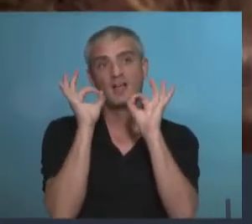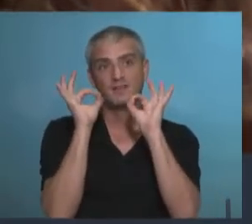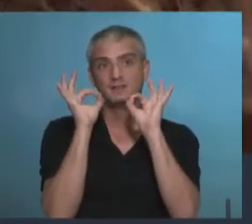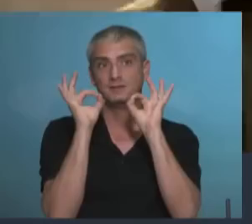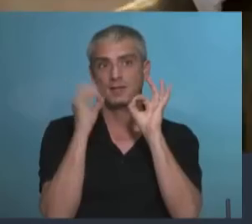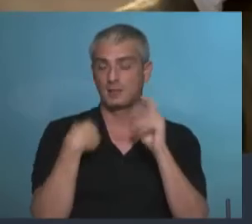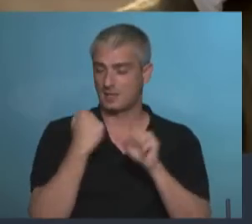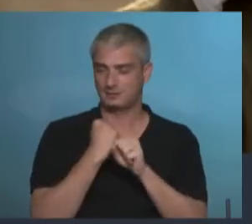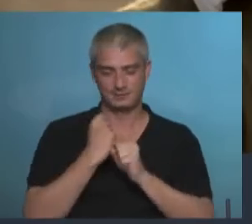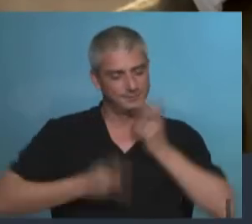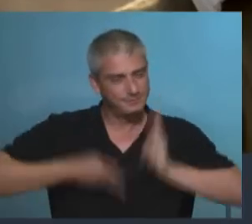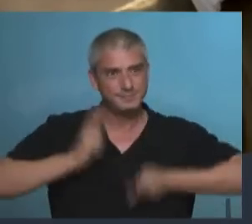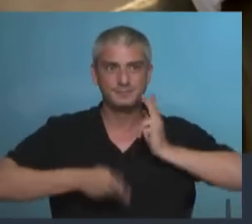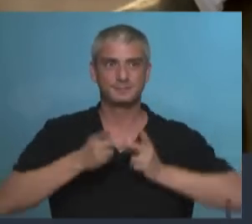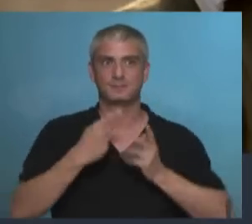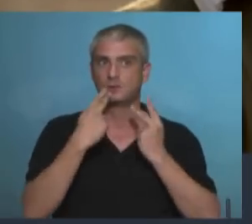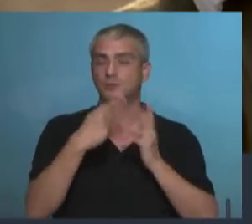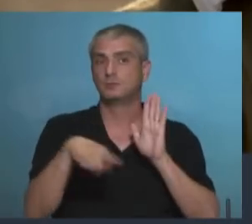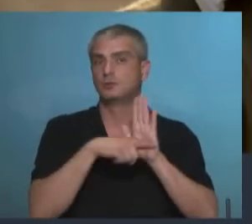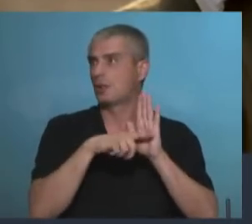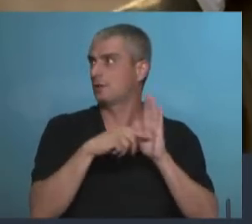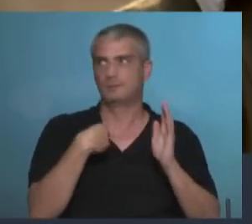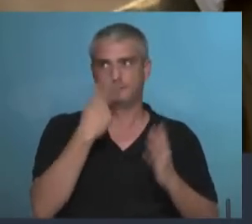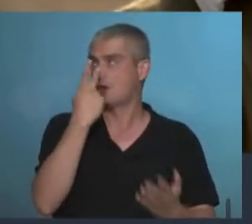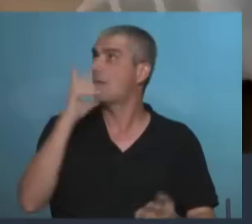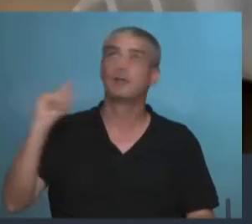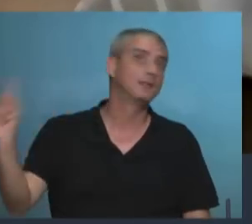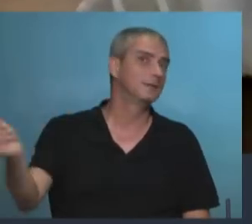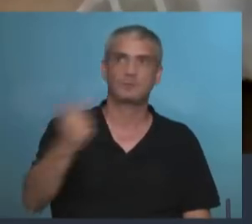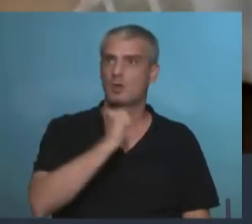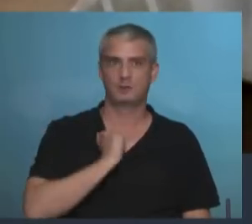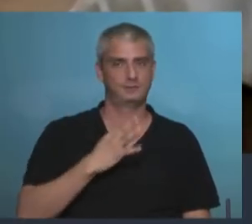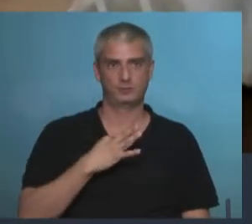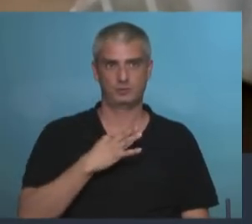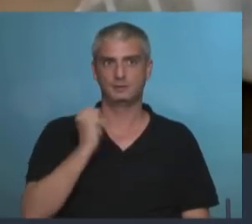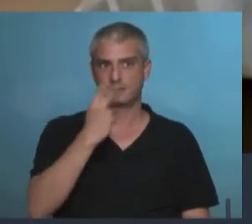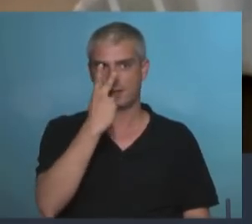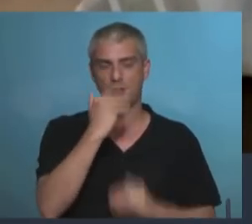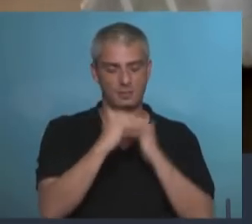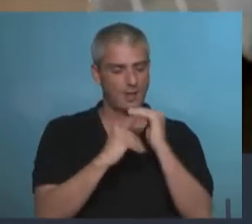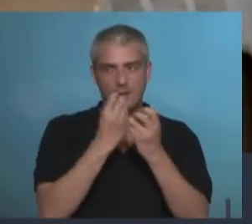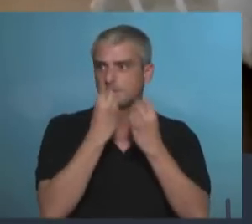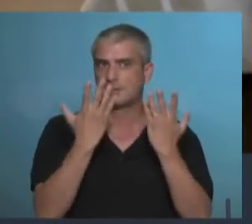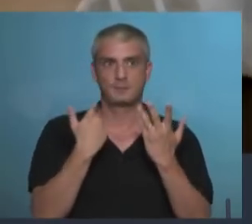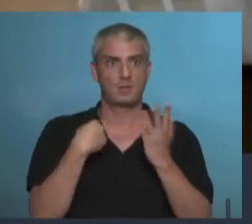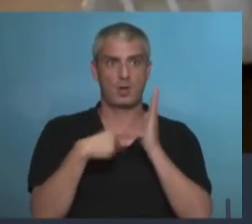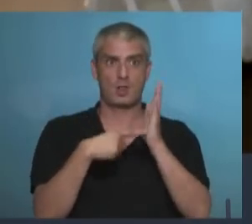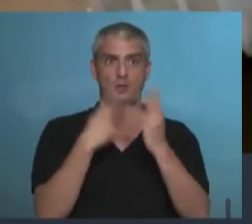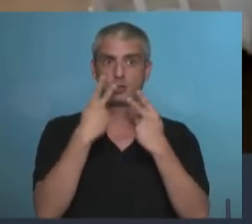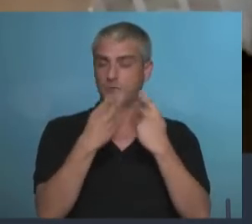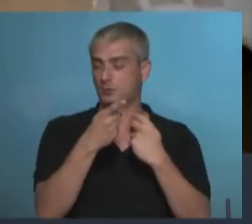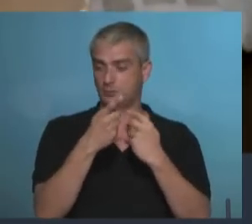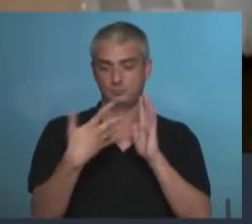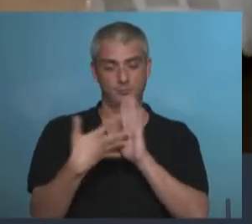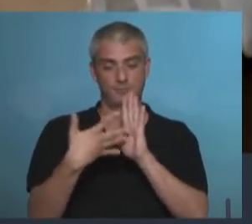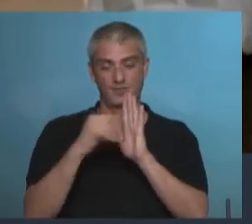עשיתי מדס, תוצאות שליליות כאלה לא ראיתי בכל השירות הצבאי שלי. צריך לראות את התהליך הזה, זה מדהים. אני יכול להראות לך תוצאות של הבחני